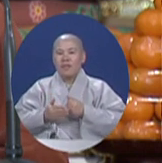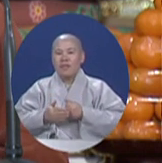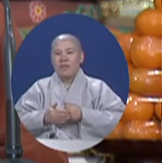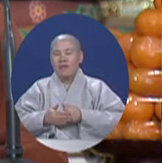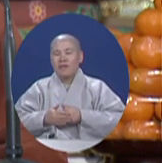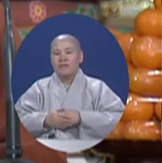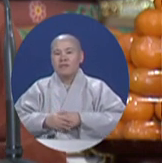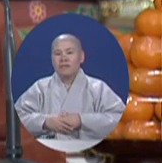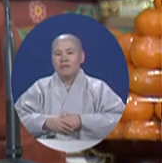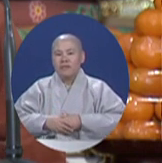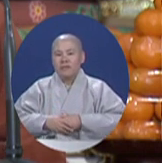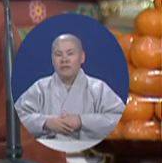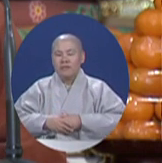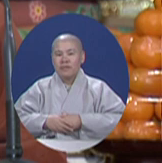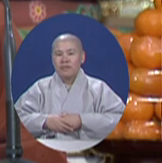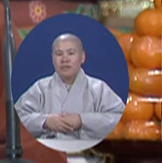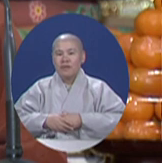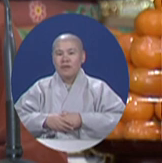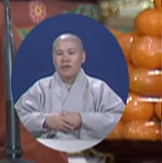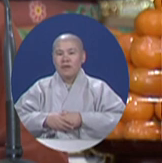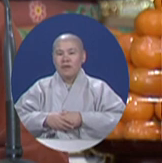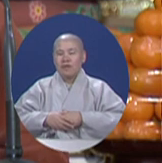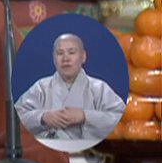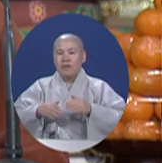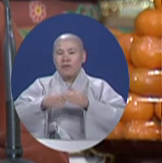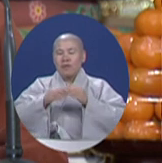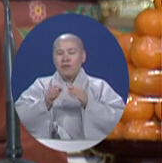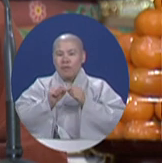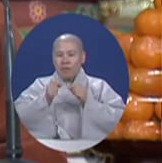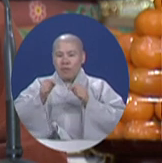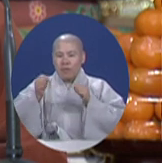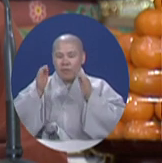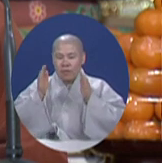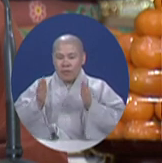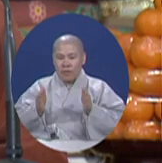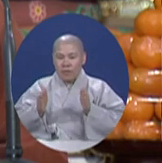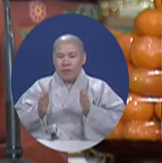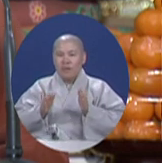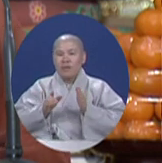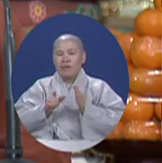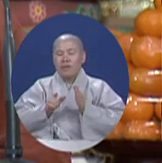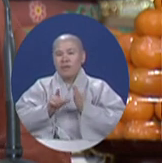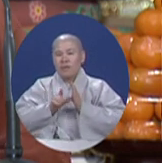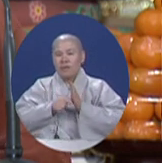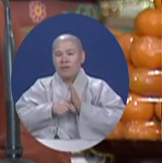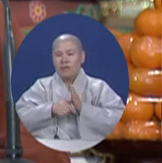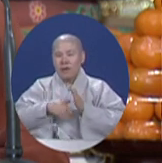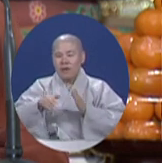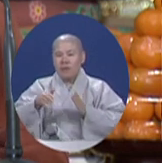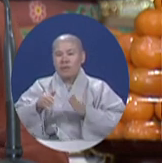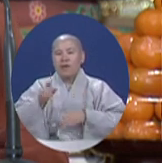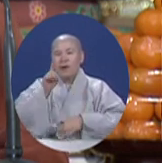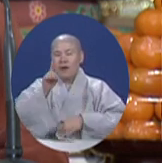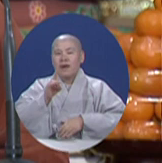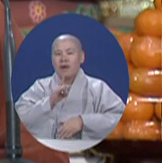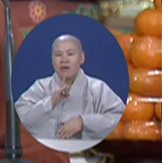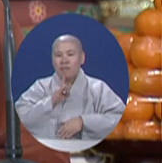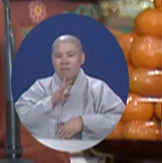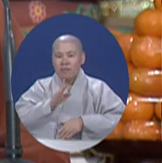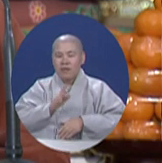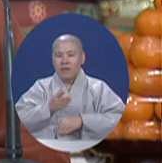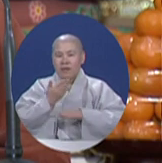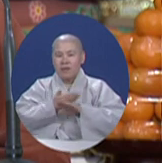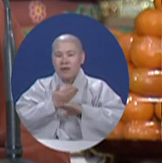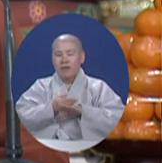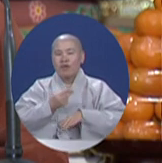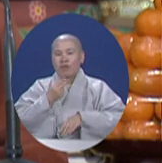극만고의 우일하고 만고의 세월을 뻗치더라도 하나뿐이요. 그게 달라지는 게 없어요.